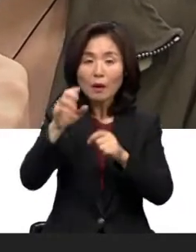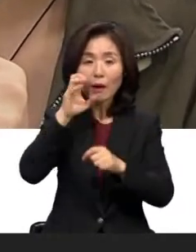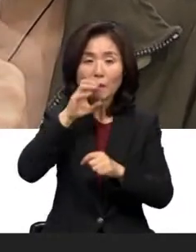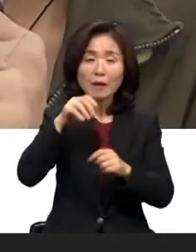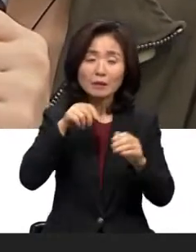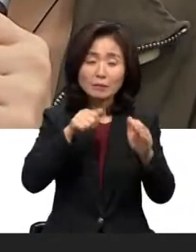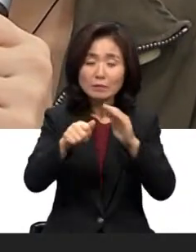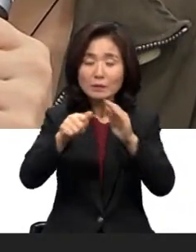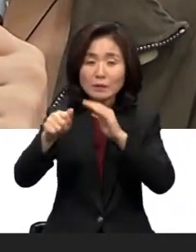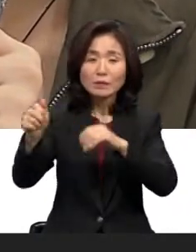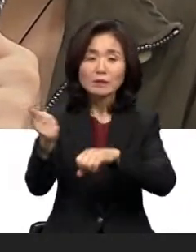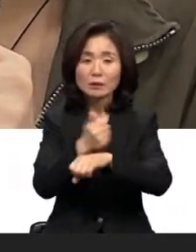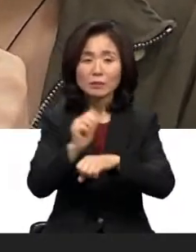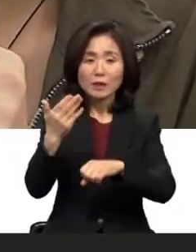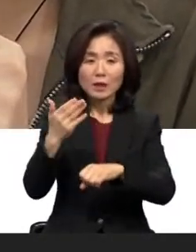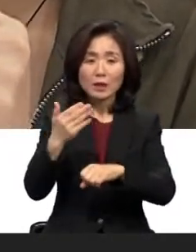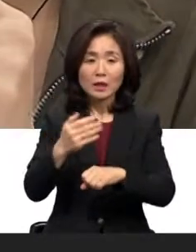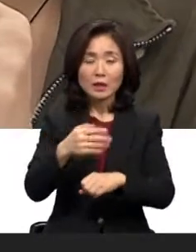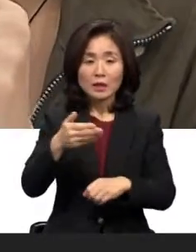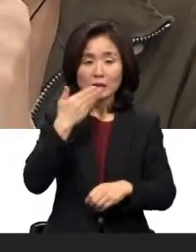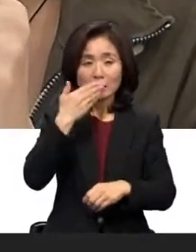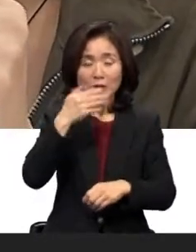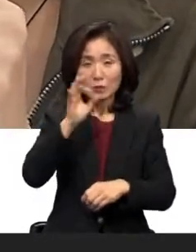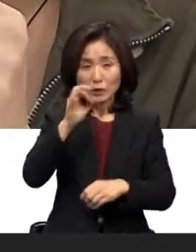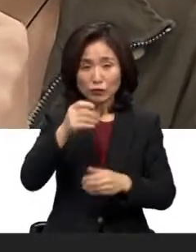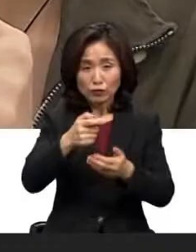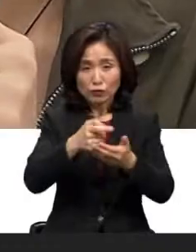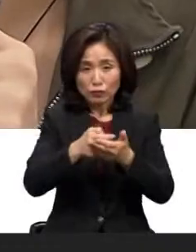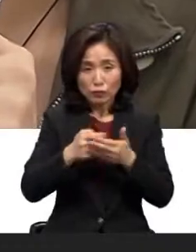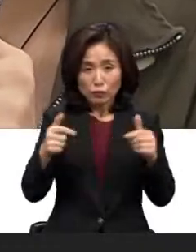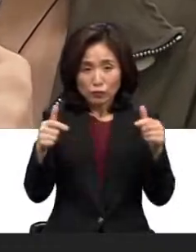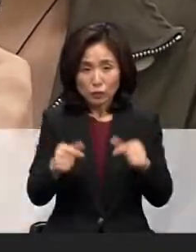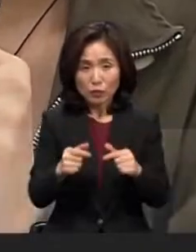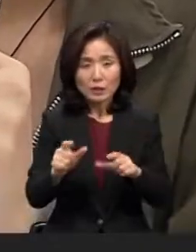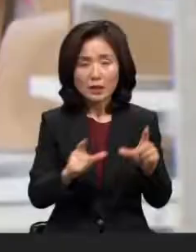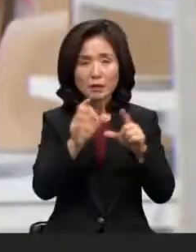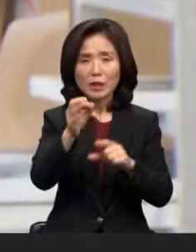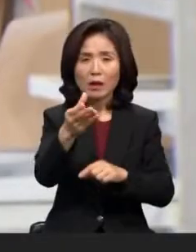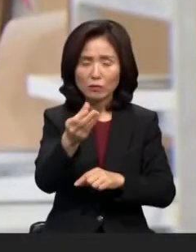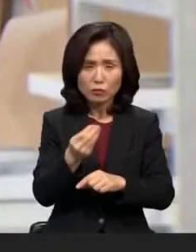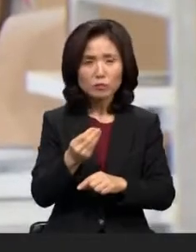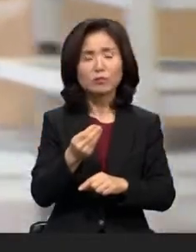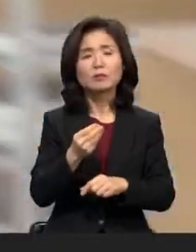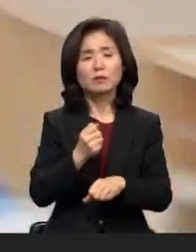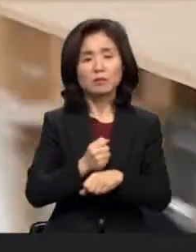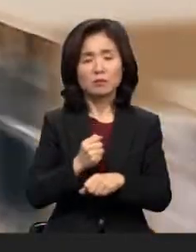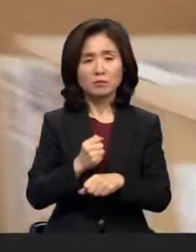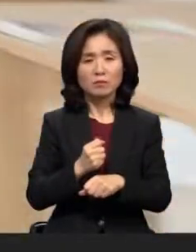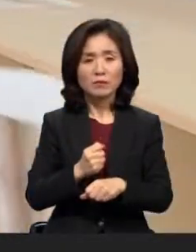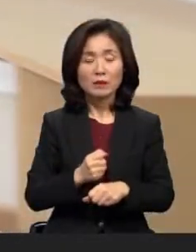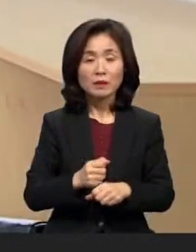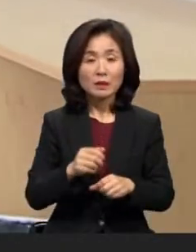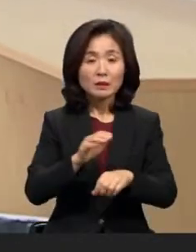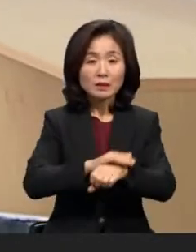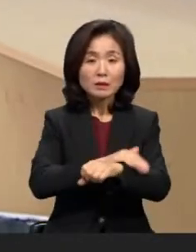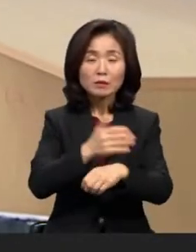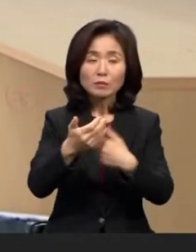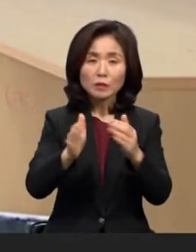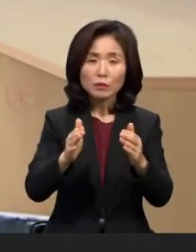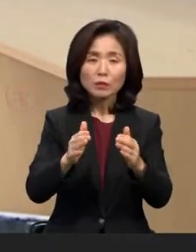했습니다. 식비를 줄이고 생활비 대출까지 받아야 했습니다. 실습실도 운영을